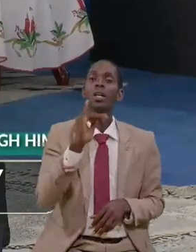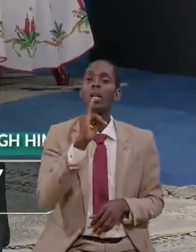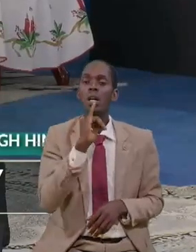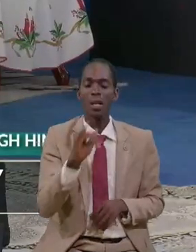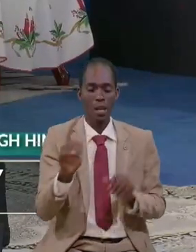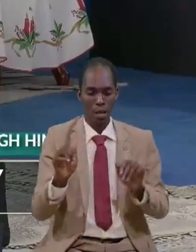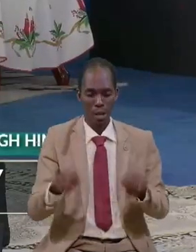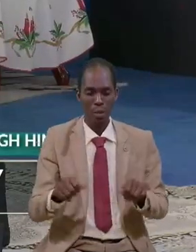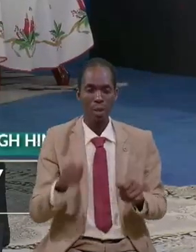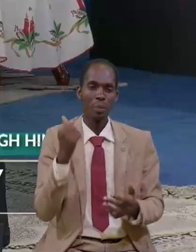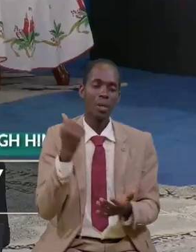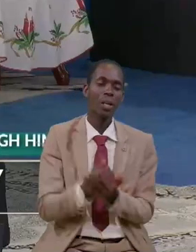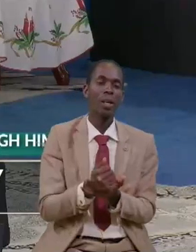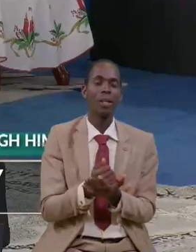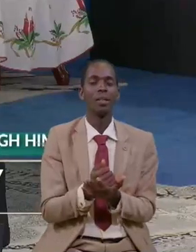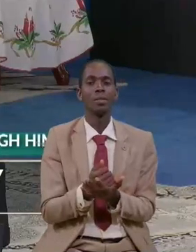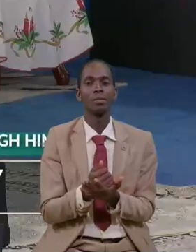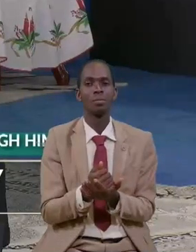Dieu peut.